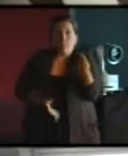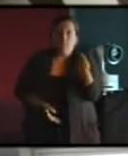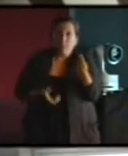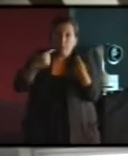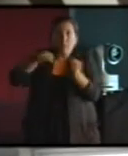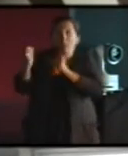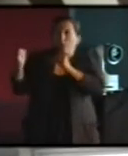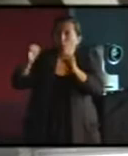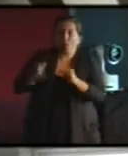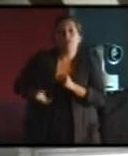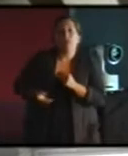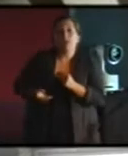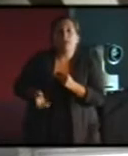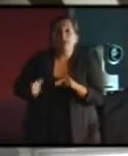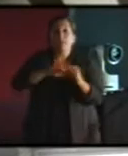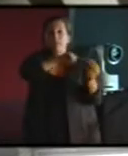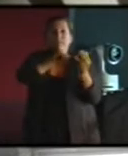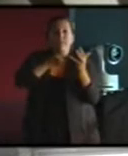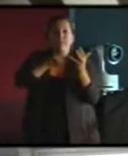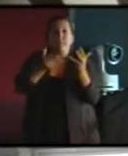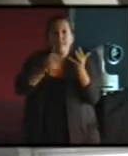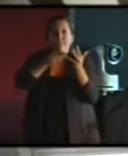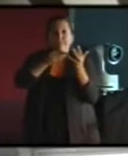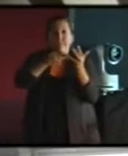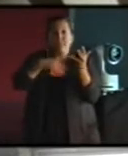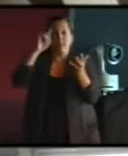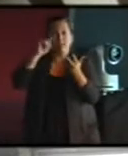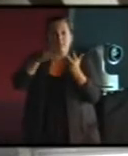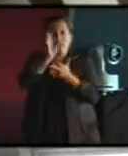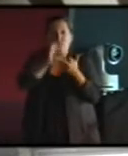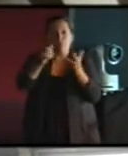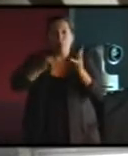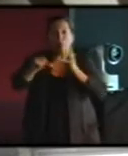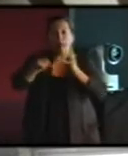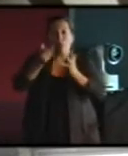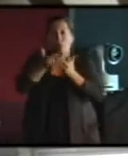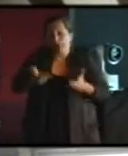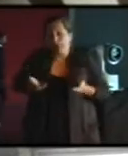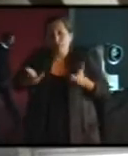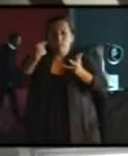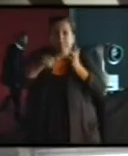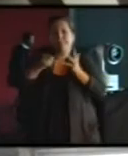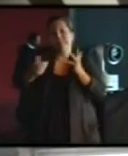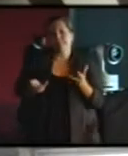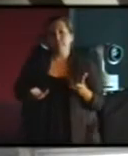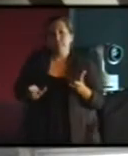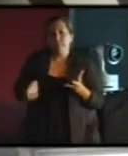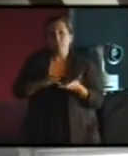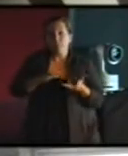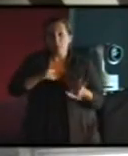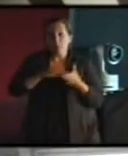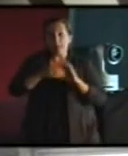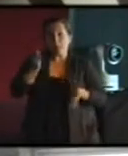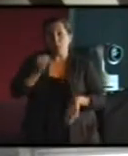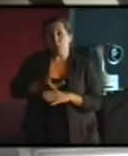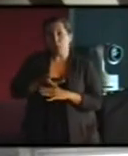consensus. Maintenant, nous sommes dans le quatrième temps, qui est celui de l'architecture moderne ou contemporaine. Là, le débat, il est plus aigu.